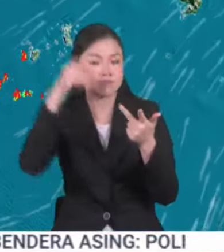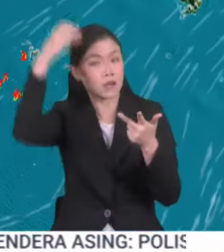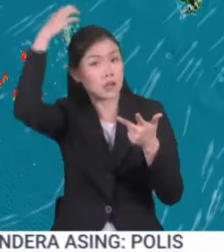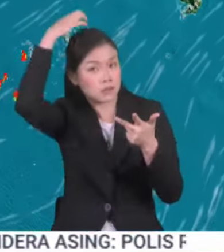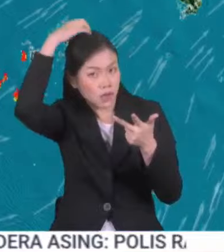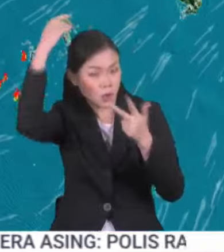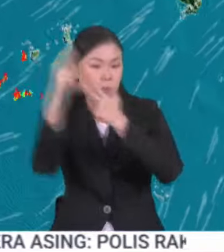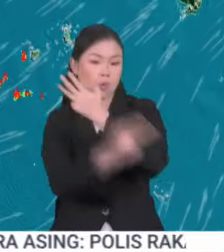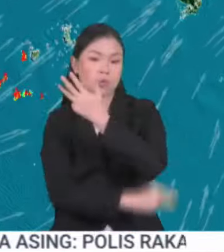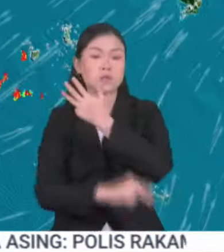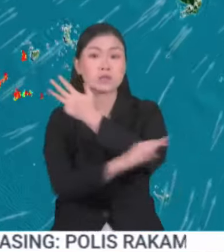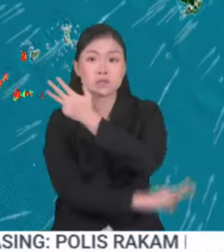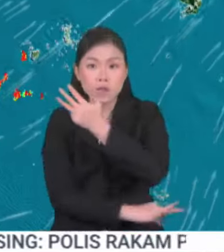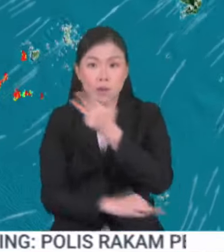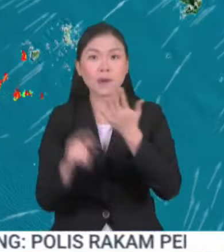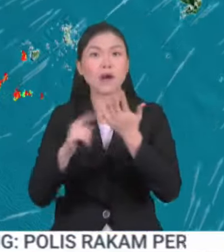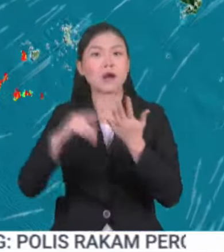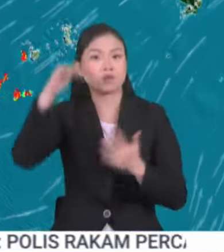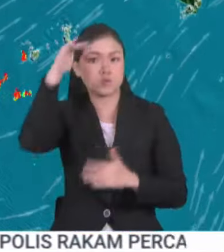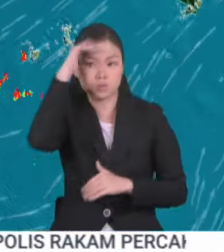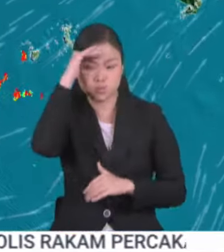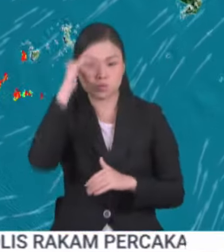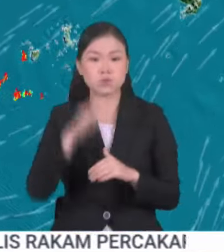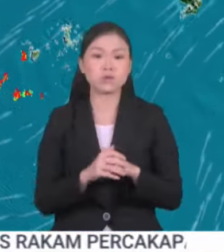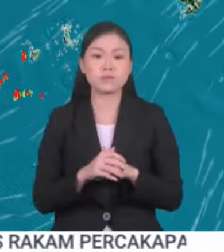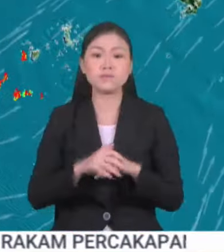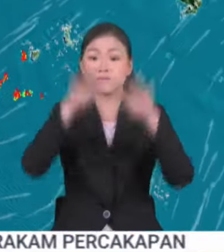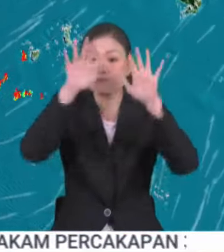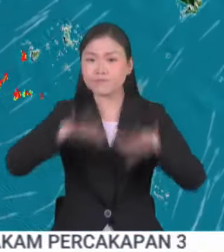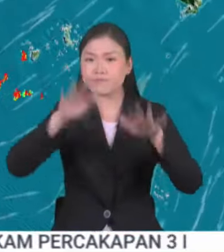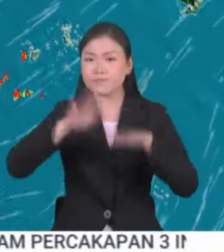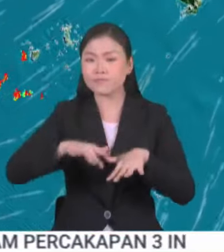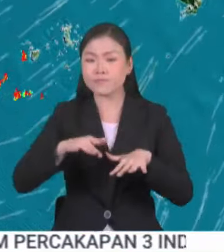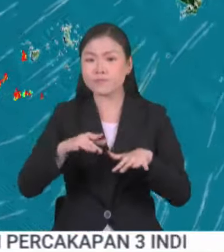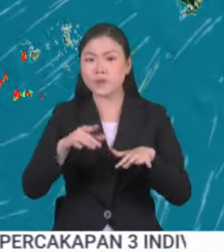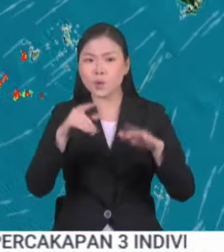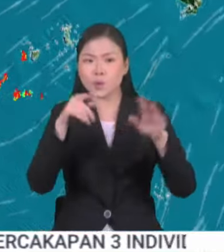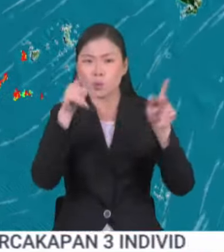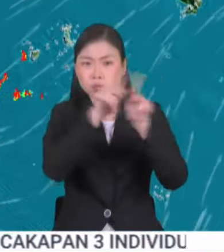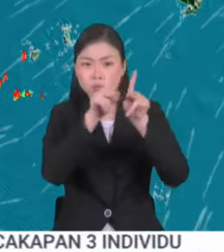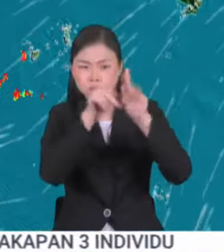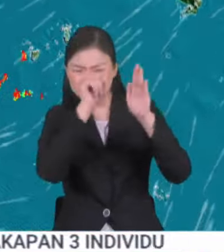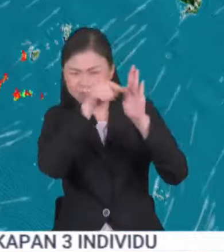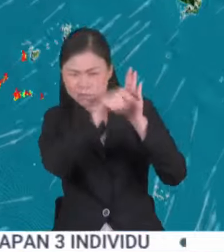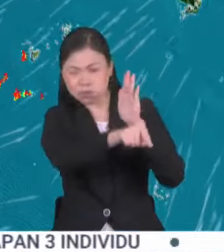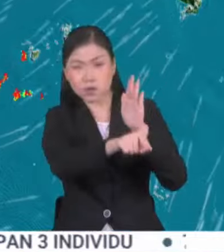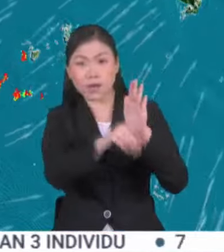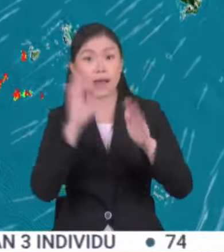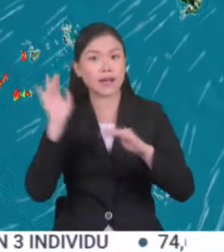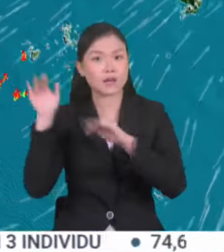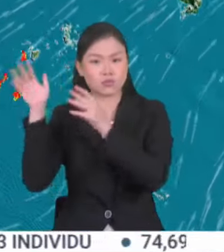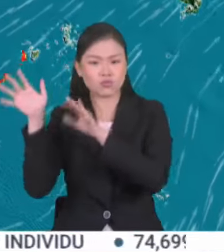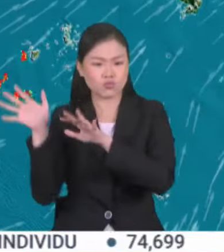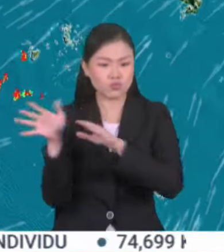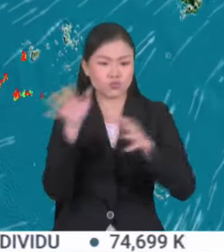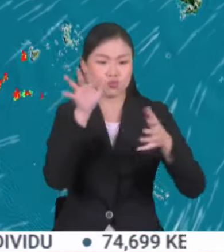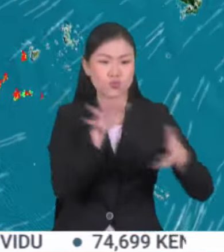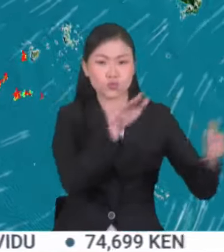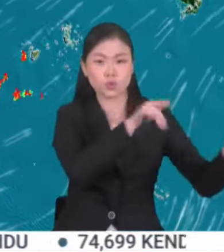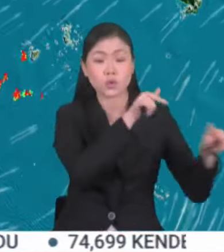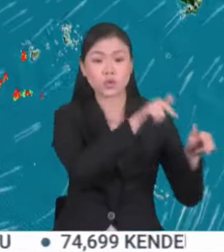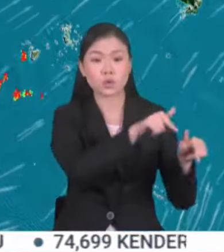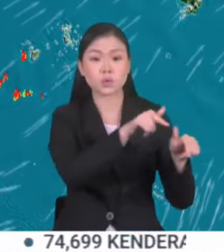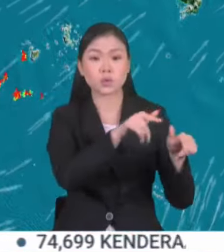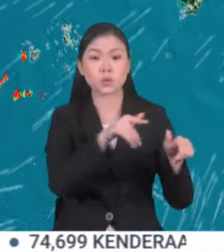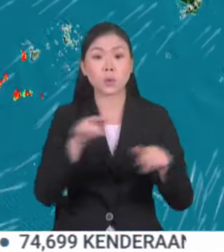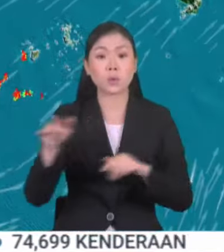Negeri Sembilan serta Johor. Dan keadaan hujan di bahagian pedalaman ini akan mula bergerak menuju ke arah pantai timur. Dan hujan